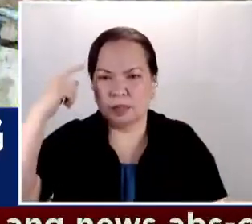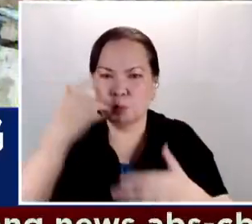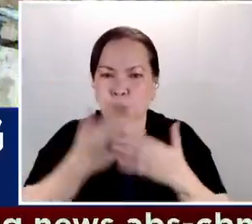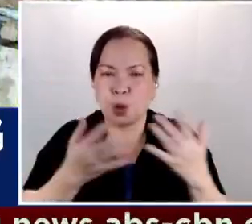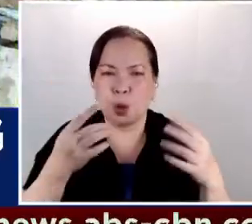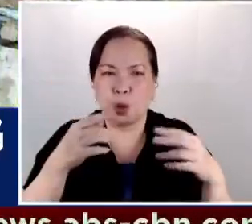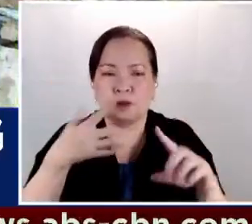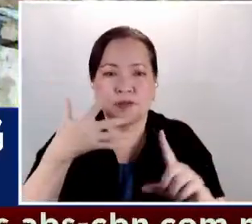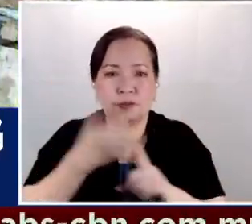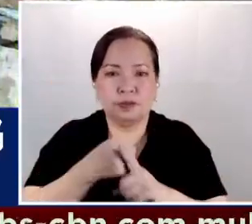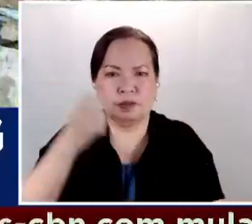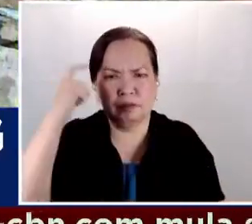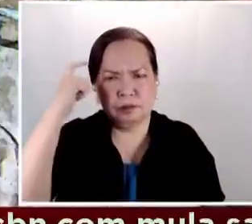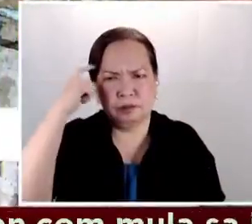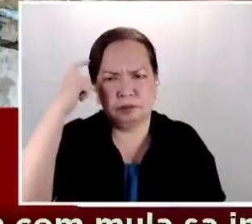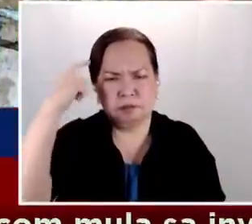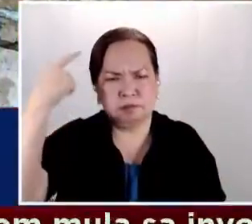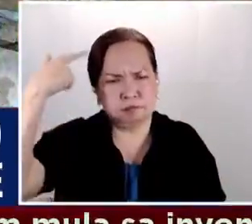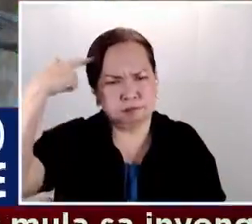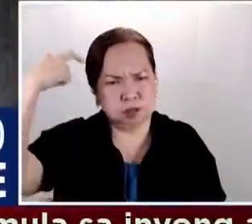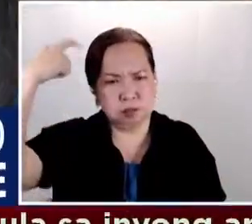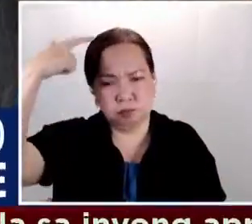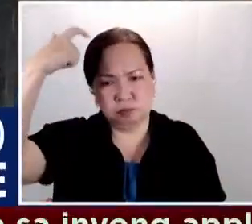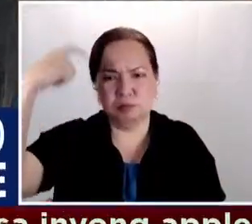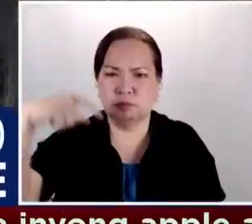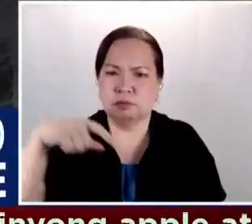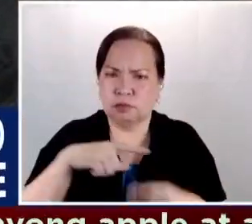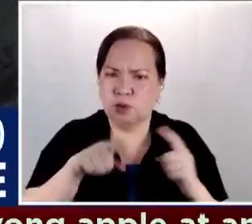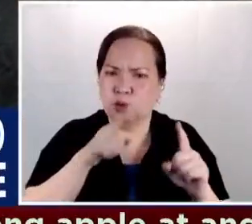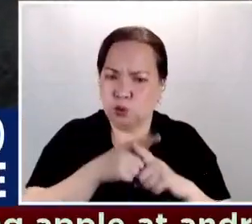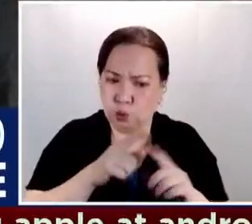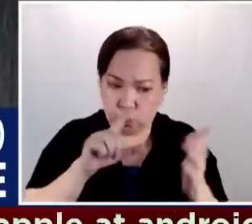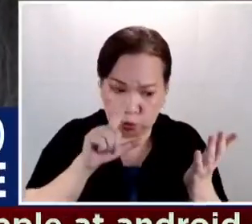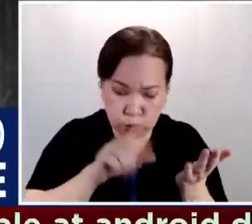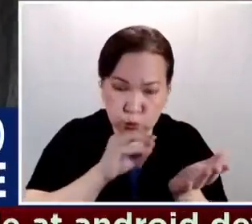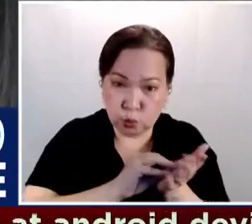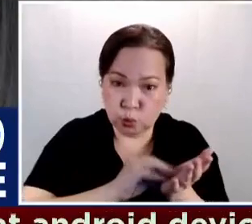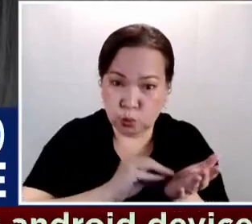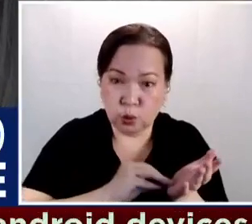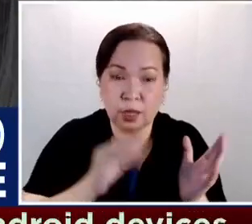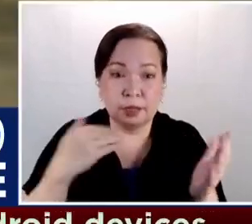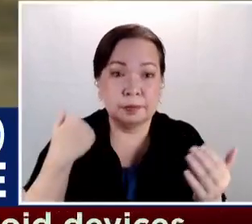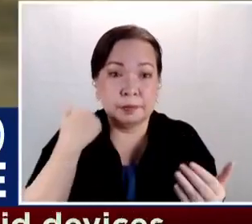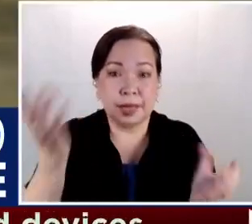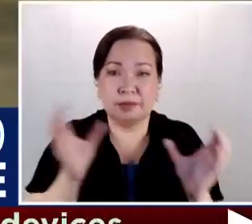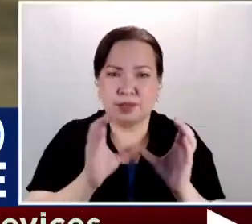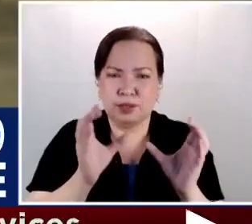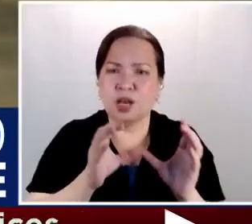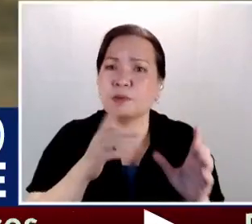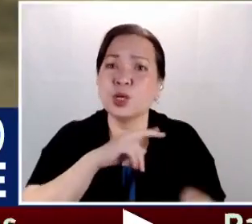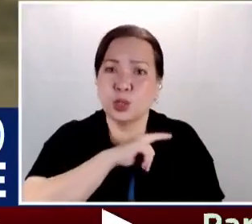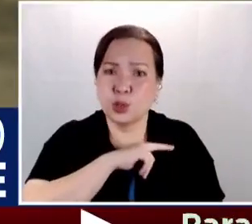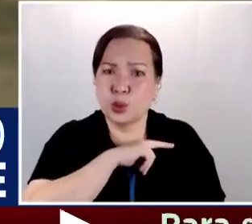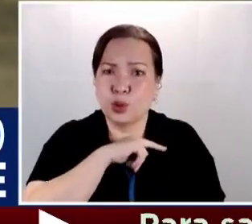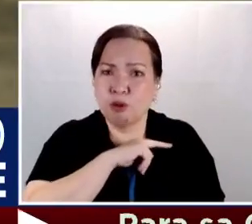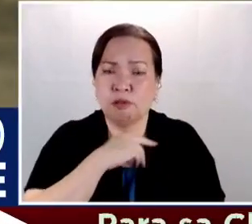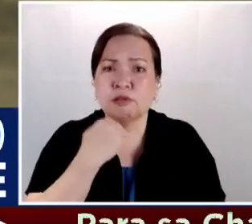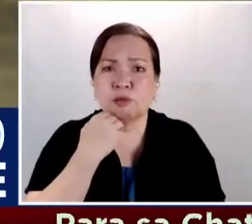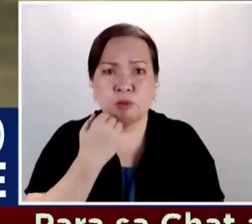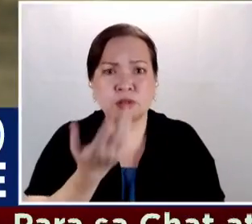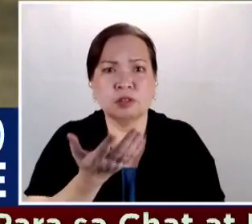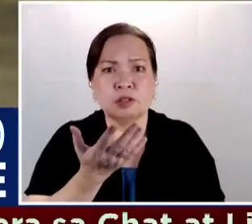Gayong natural causes ang nilistang dahilan ng kanilang pagkamatay sa kanilang death certificate. We hope to